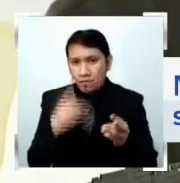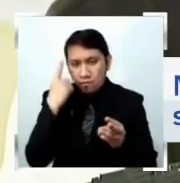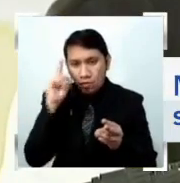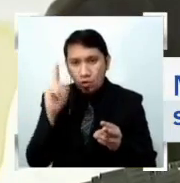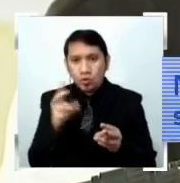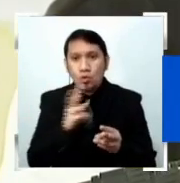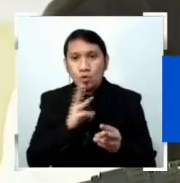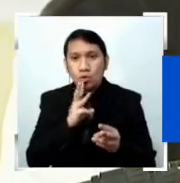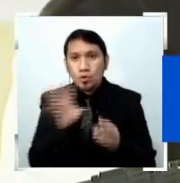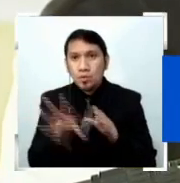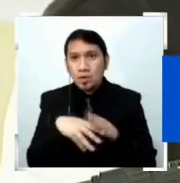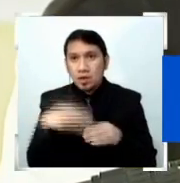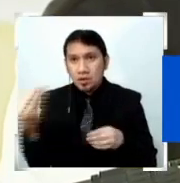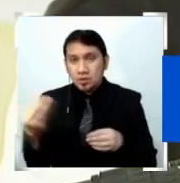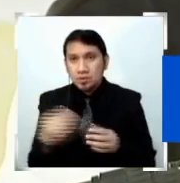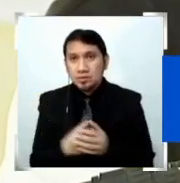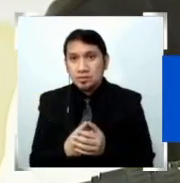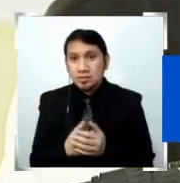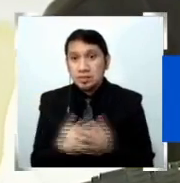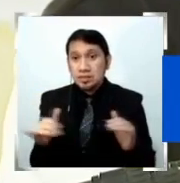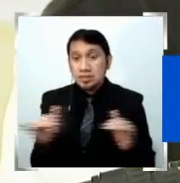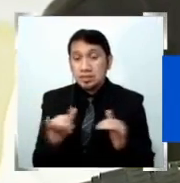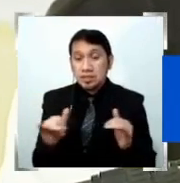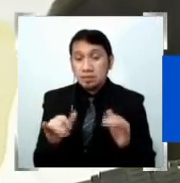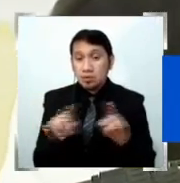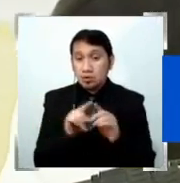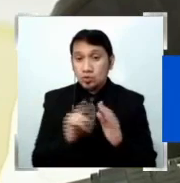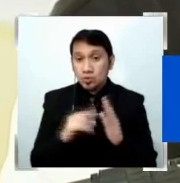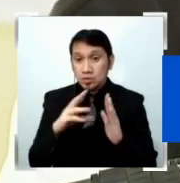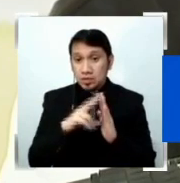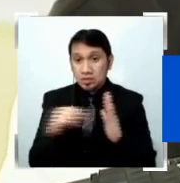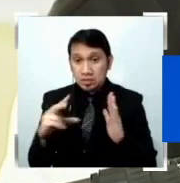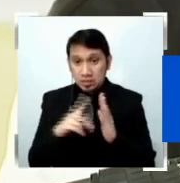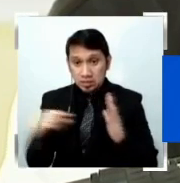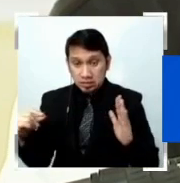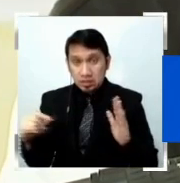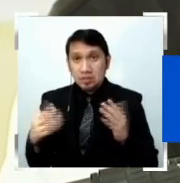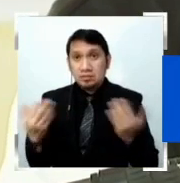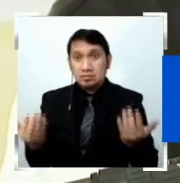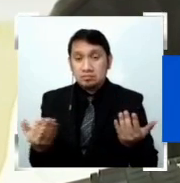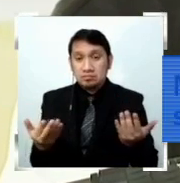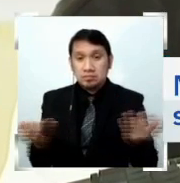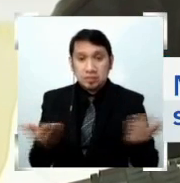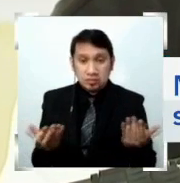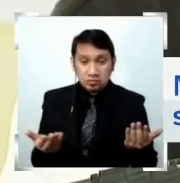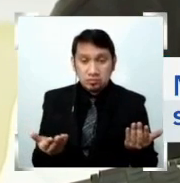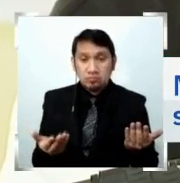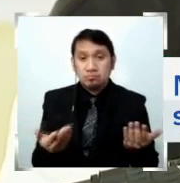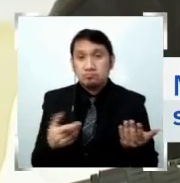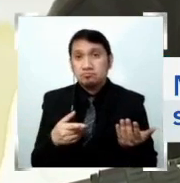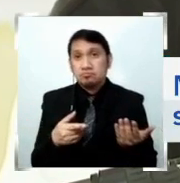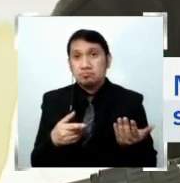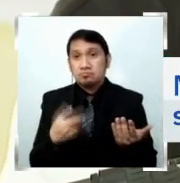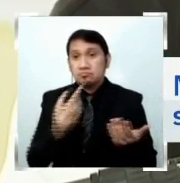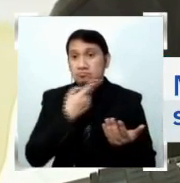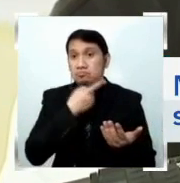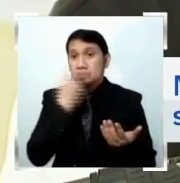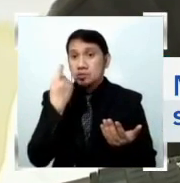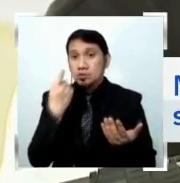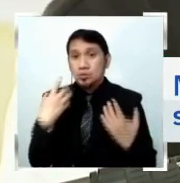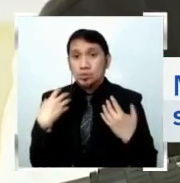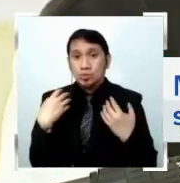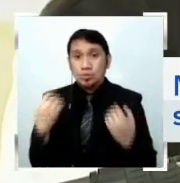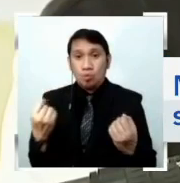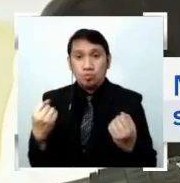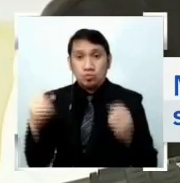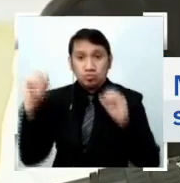sa Trinidad, especially doon sa strawberry farm, sa trading post, na kung saan malakas yung ulan natin, wala